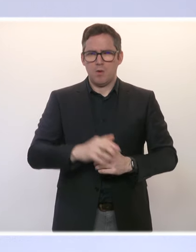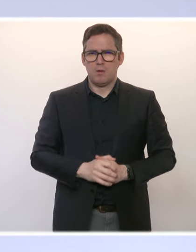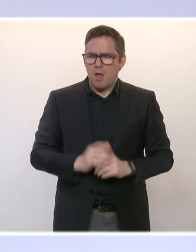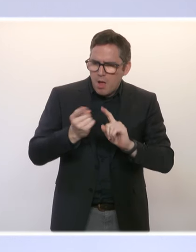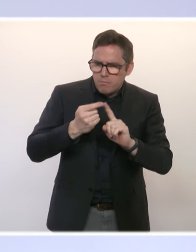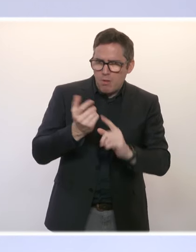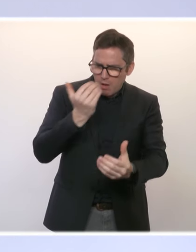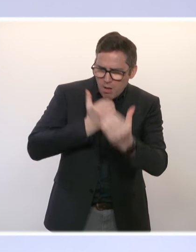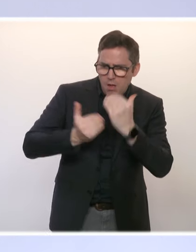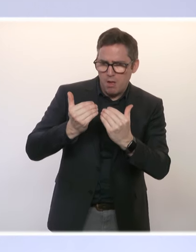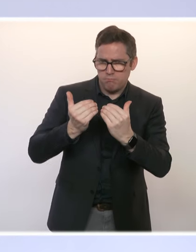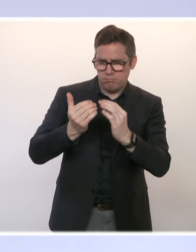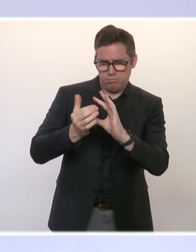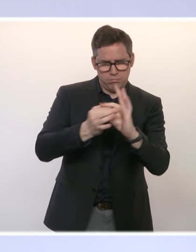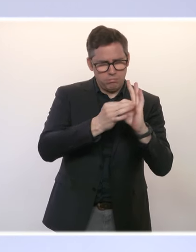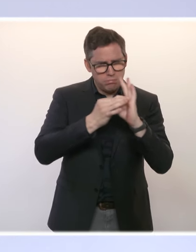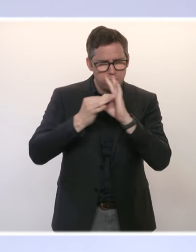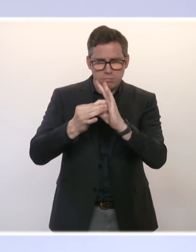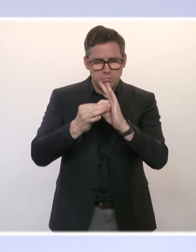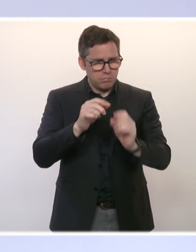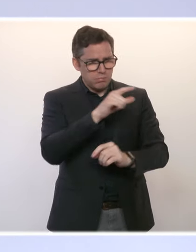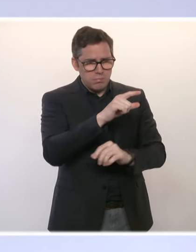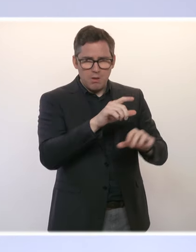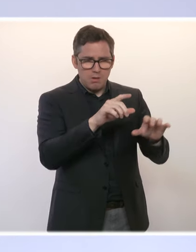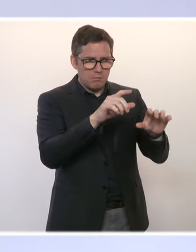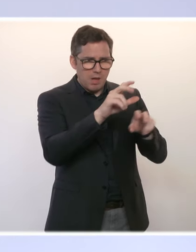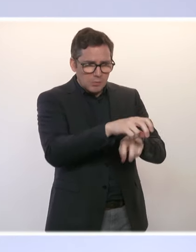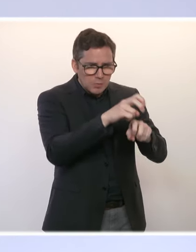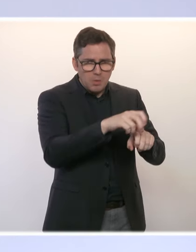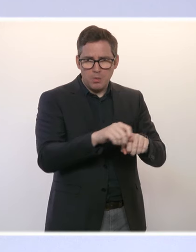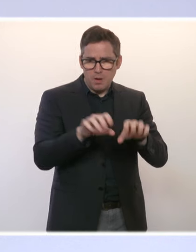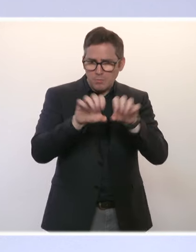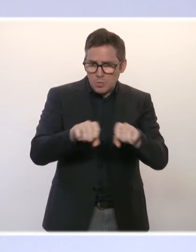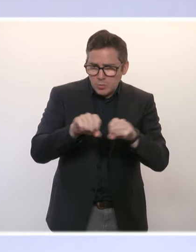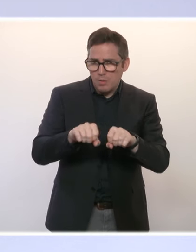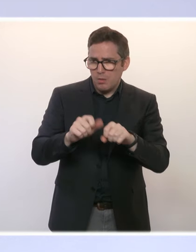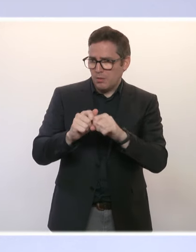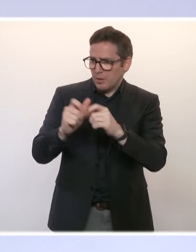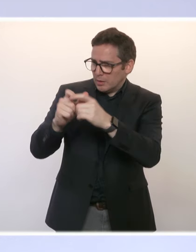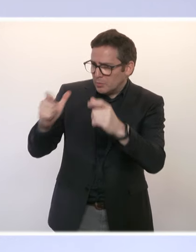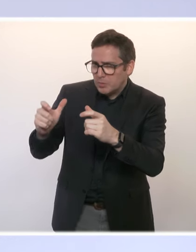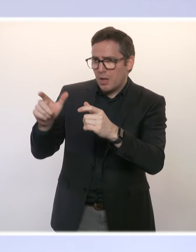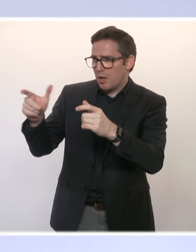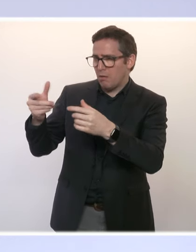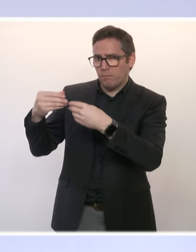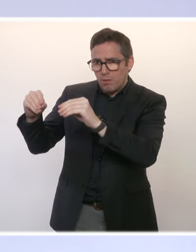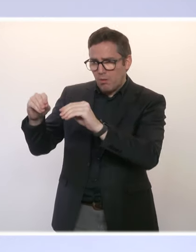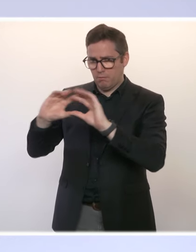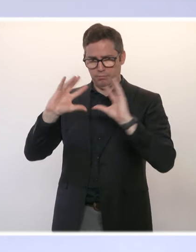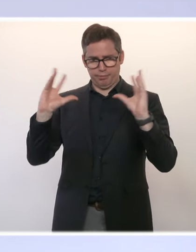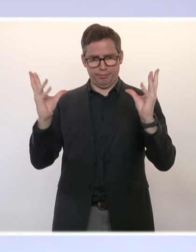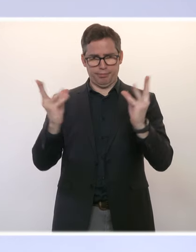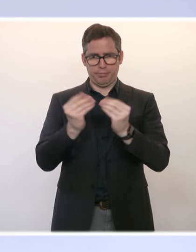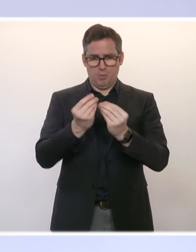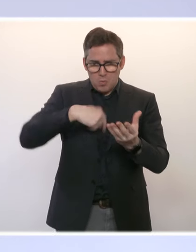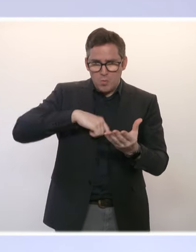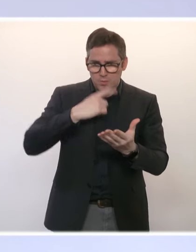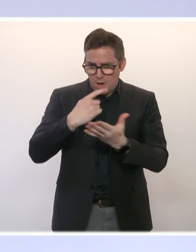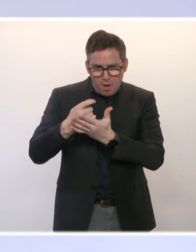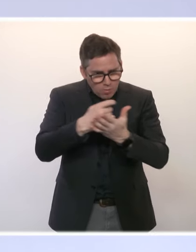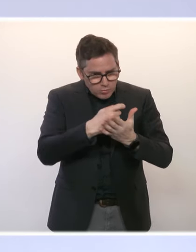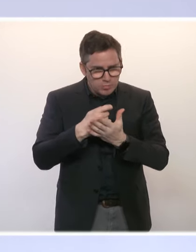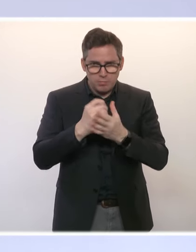sommes tous liés. Agriculteurs, producteurs, industriels, distributeurs, environnement et bien évidemment consommateurs. Tous les maillons